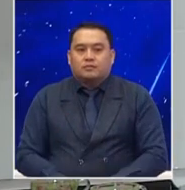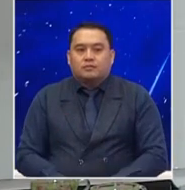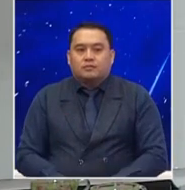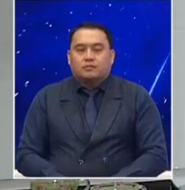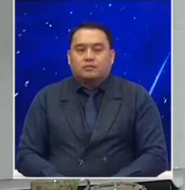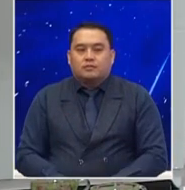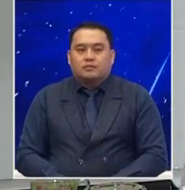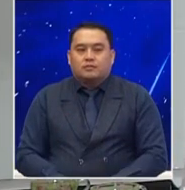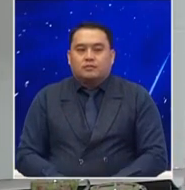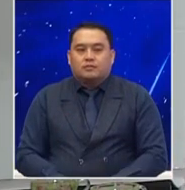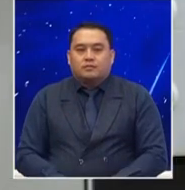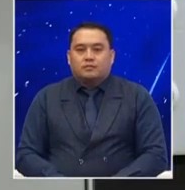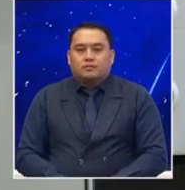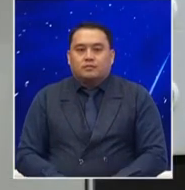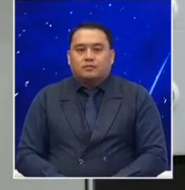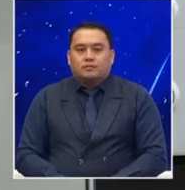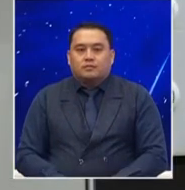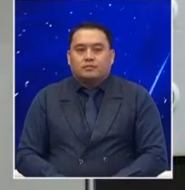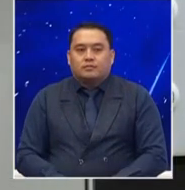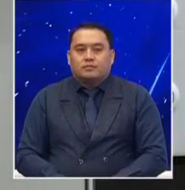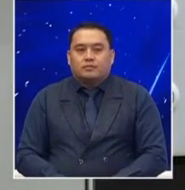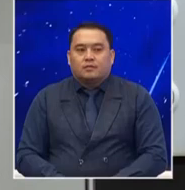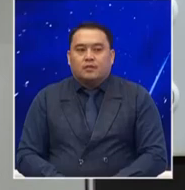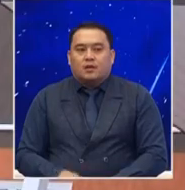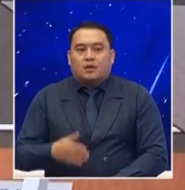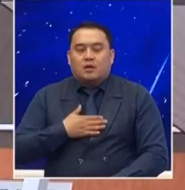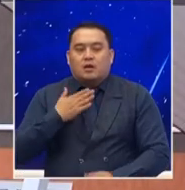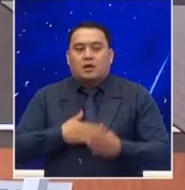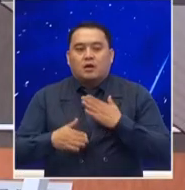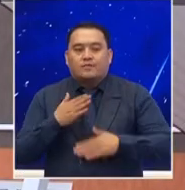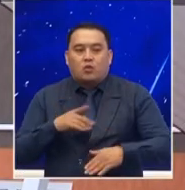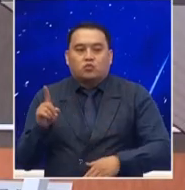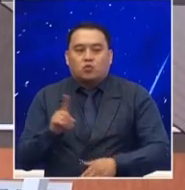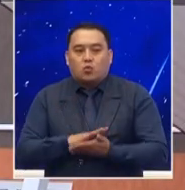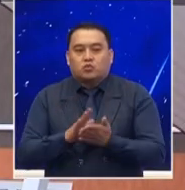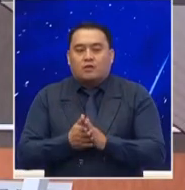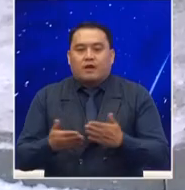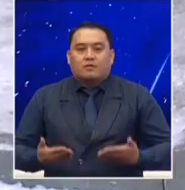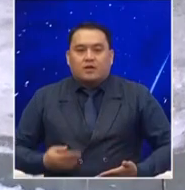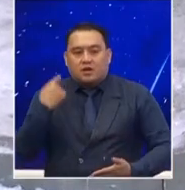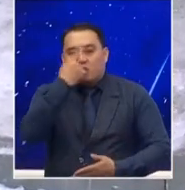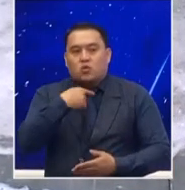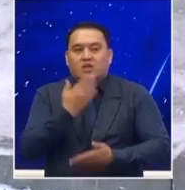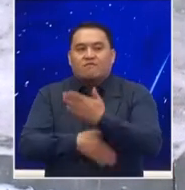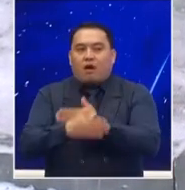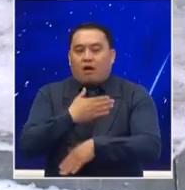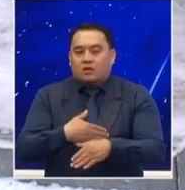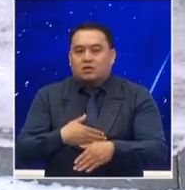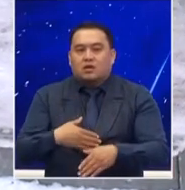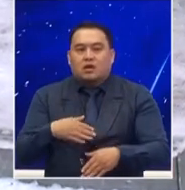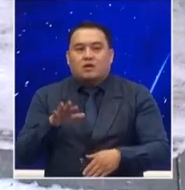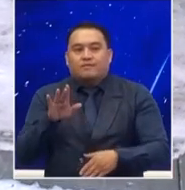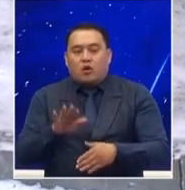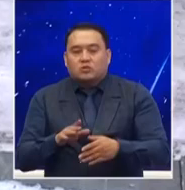для нас. Со всеми условиями. Я очень сильно рад. Предусмотрены здесь условия и для лиц с инвалидностью. Имеются тактильные